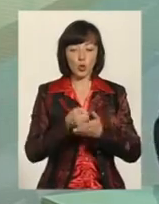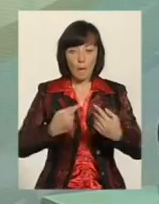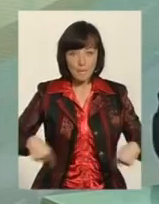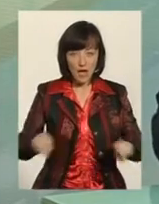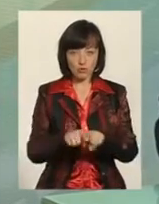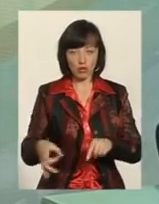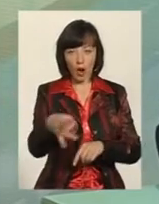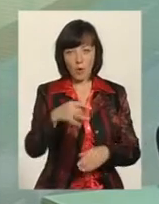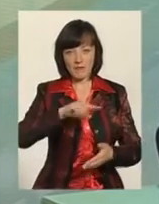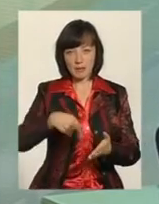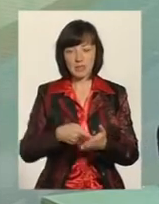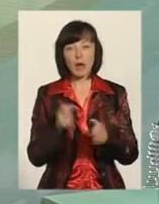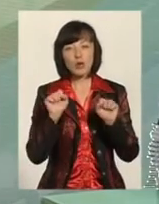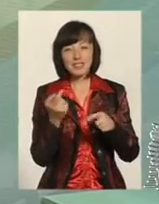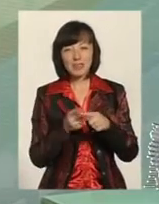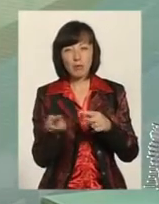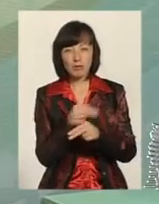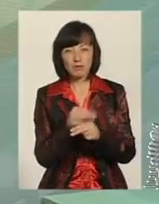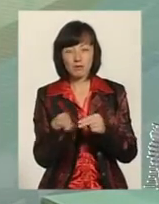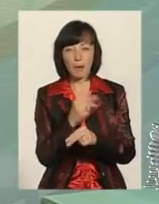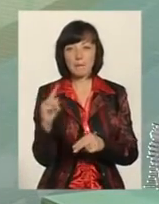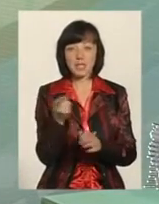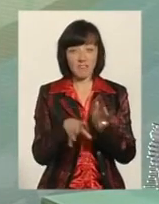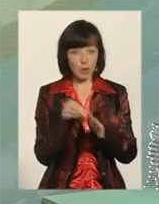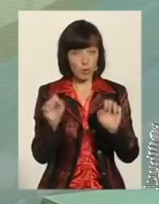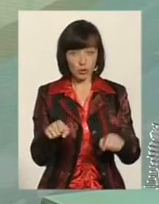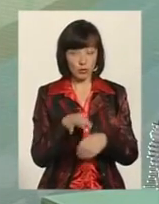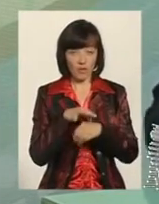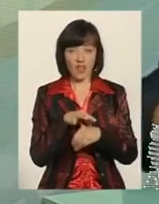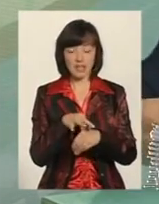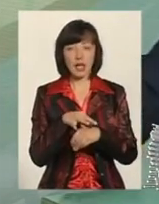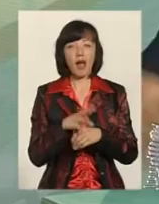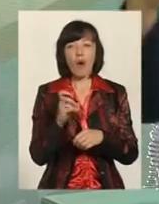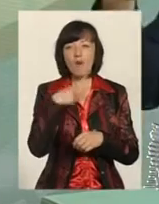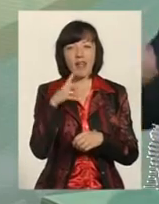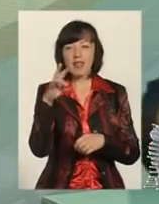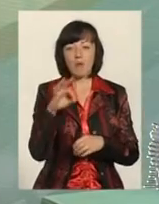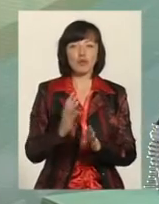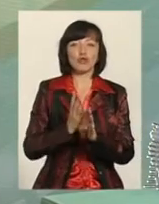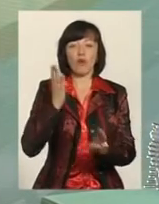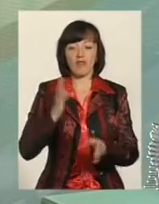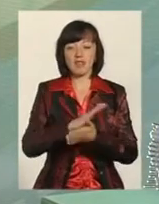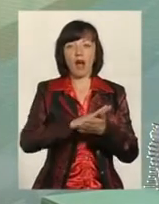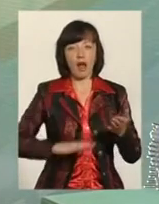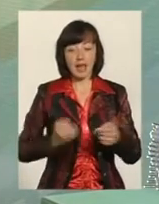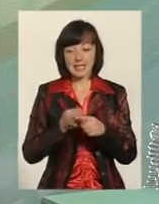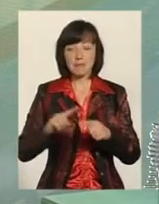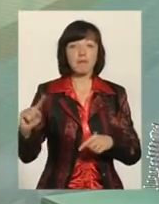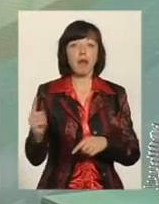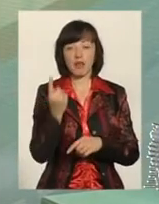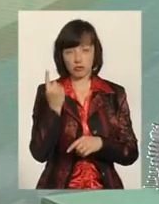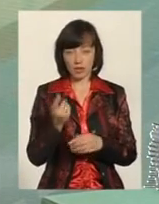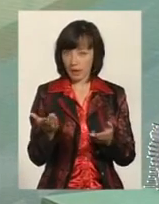це можливість цієї поправки дасть можливість провести перші вибори. Ви розумієте, що мова ж йде не про чергові, які далі будуть, а про ці перші,